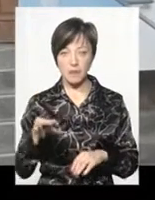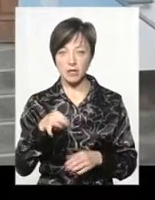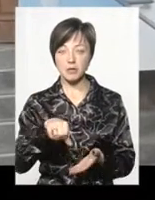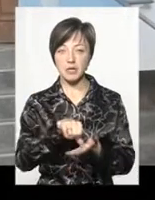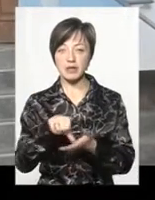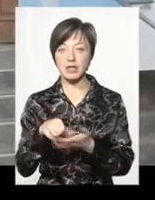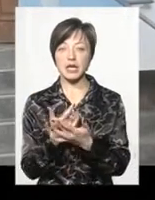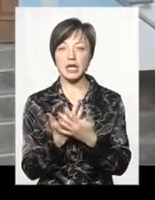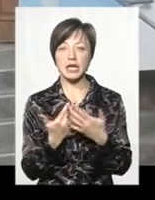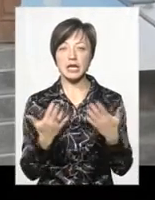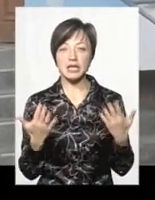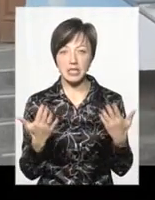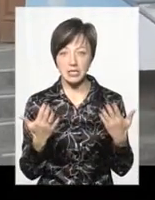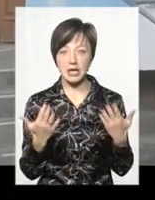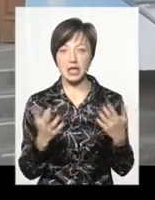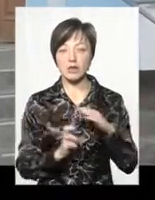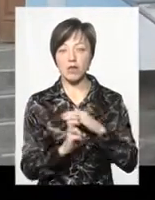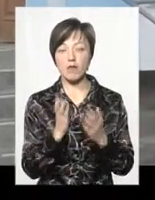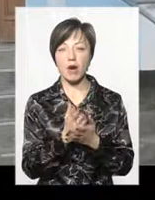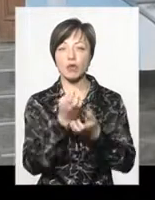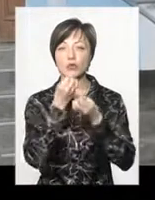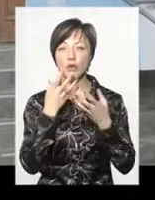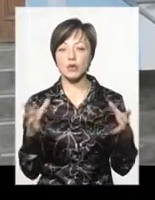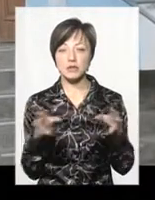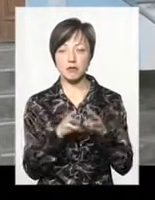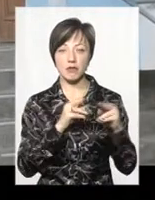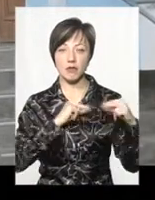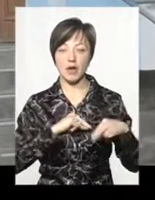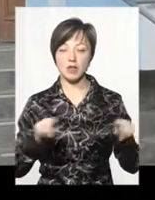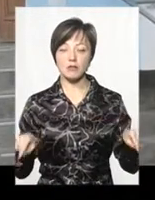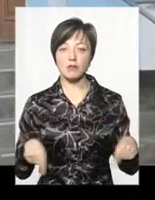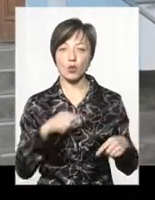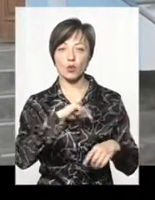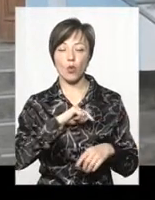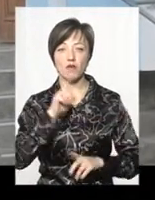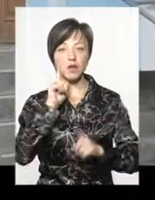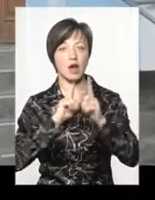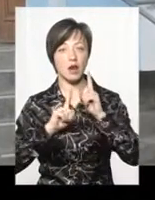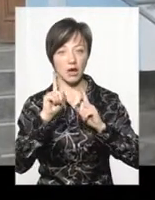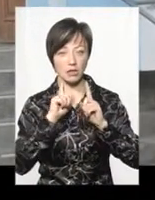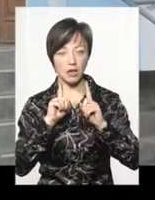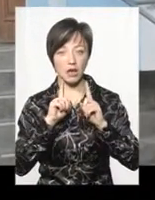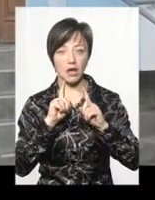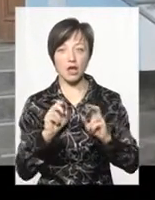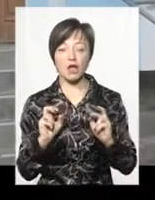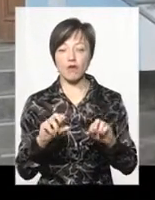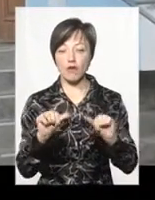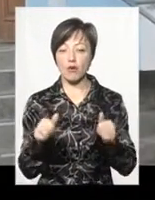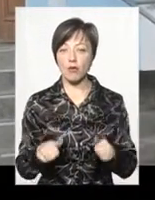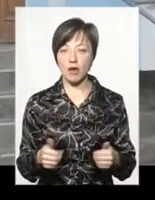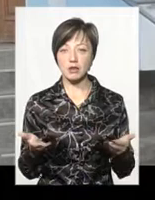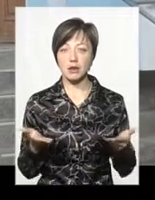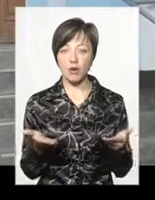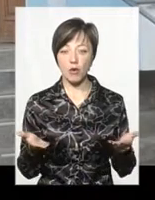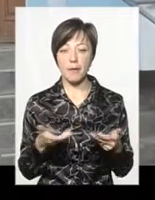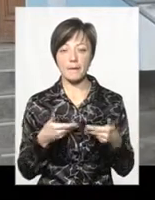представники різних церков християнських, маємо добру співпрацю, тому що тут є створена духовна рада, у форматі якої ми собі